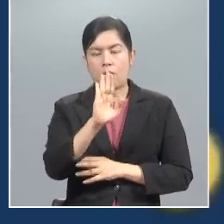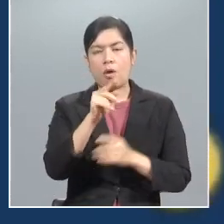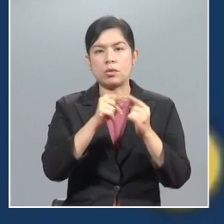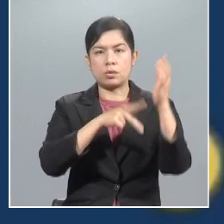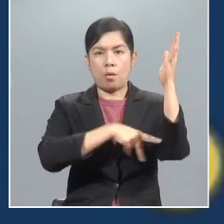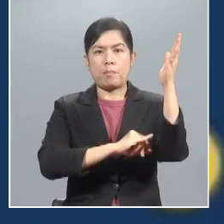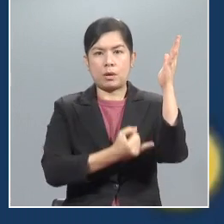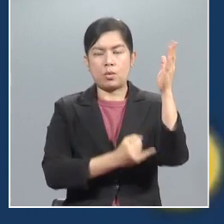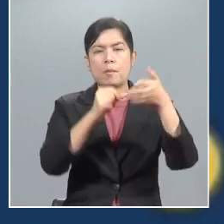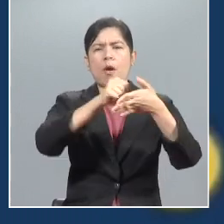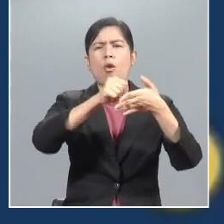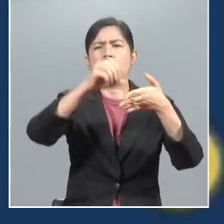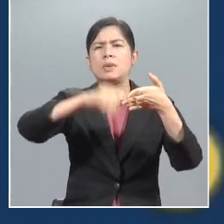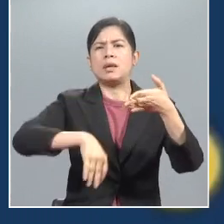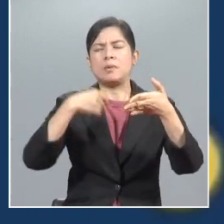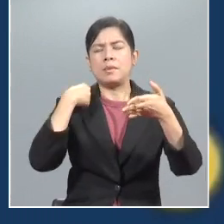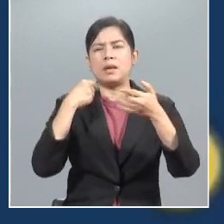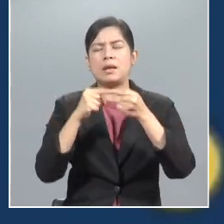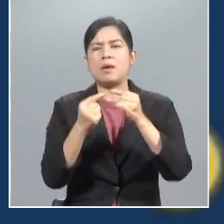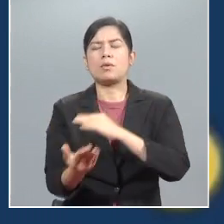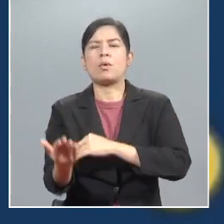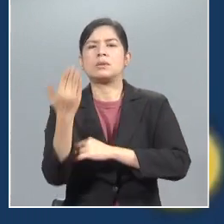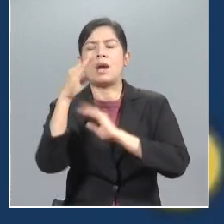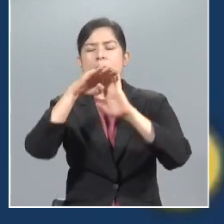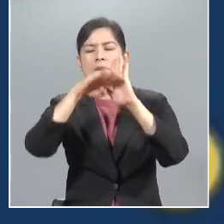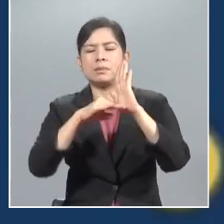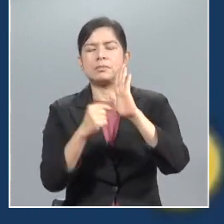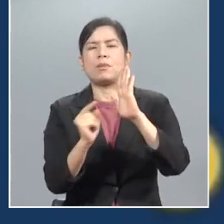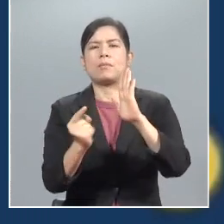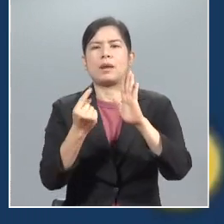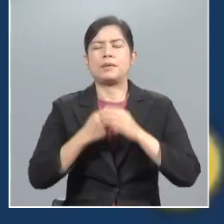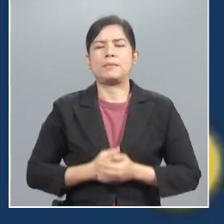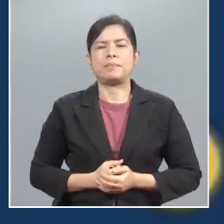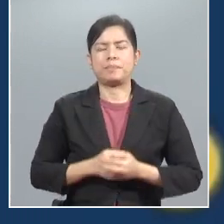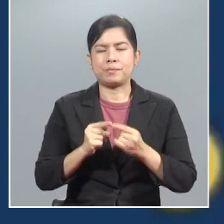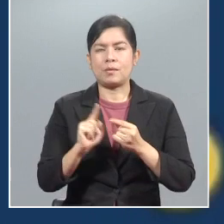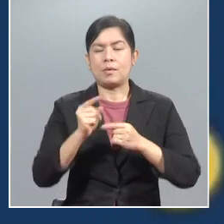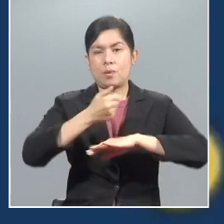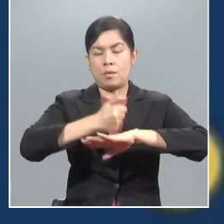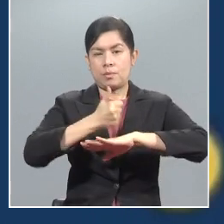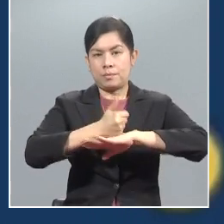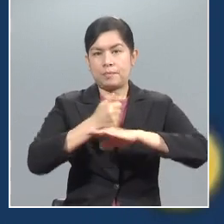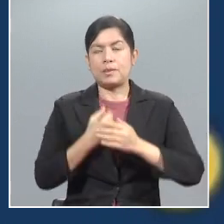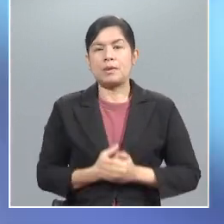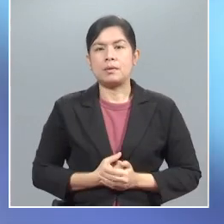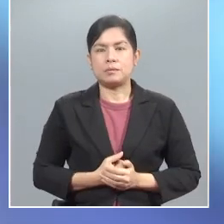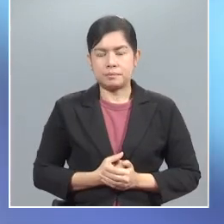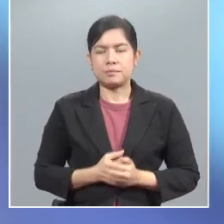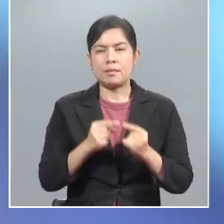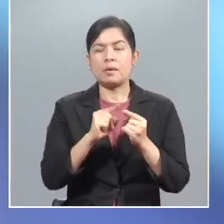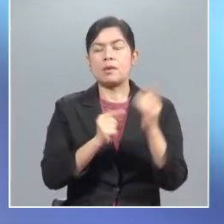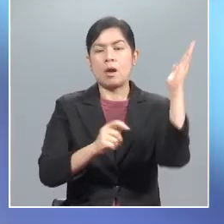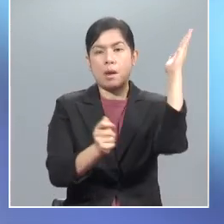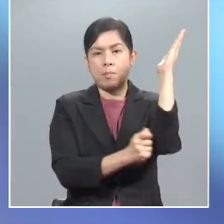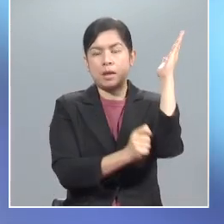วก็มีการโสตทำลาย ใหม่ช่วงเช้าของวนนี้ล่สุดทางกำนนตำบปลากน้ำตาล อมเพิบทาบุริ จัหวัด ประจบทีริ